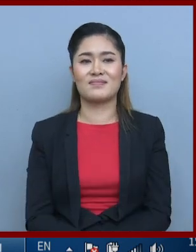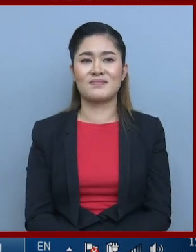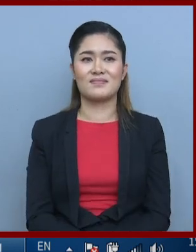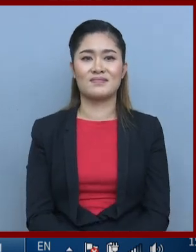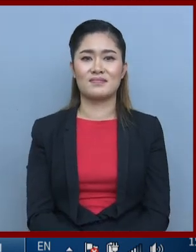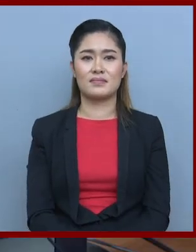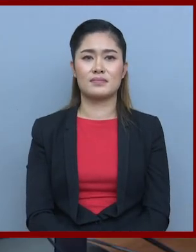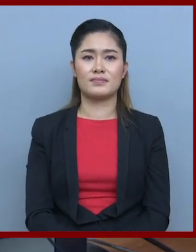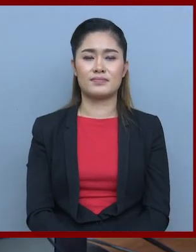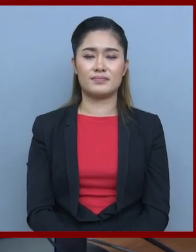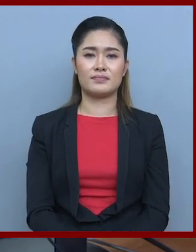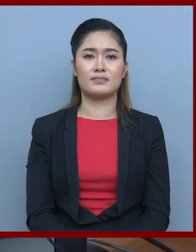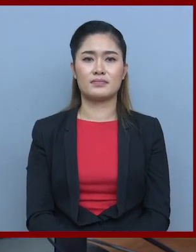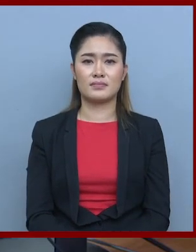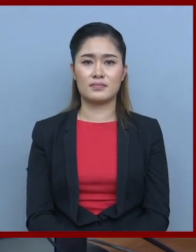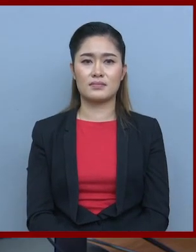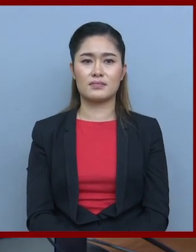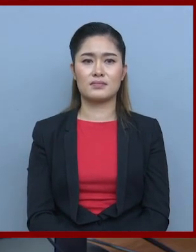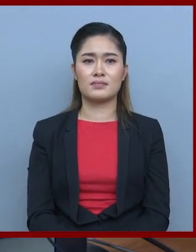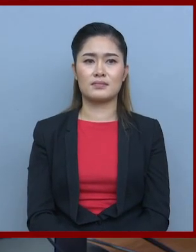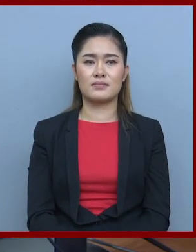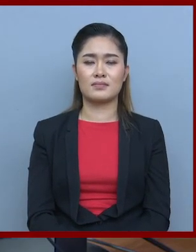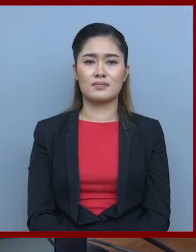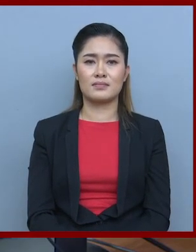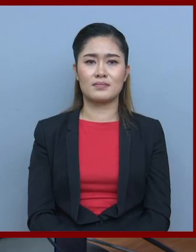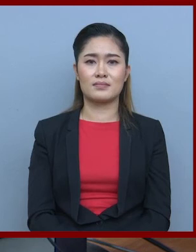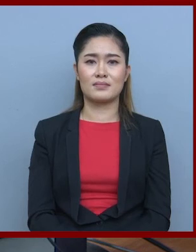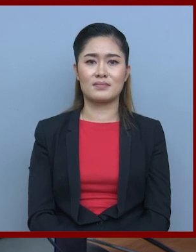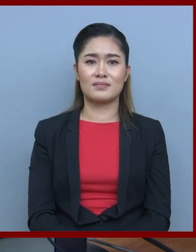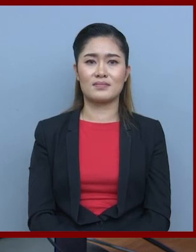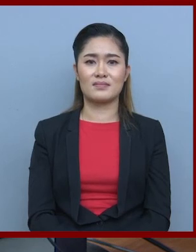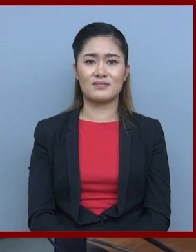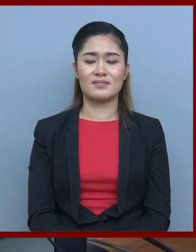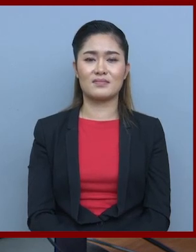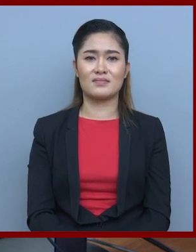ล้วนๆความกะเอาเองล้วนๆเลยนะเนี่ย